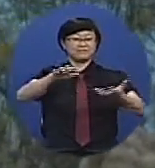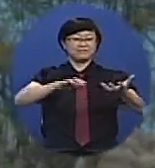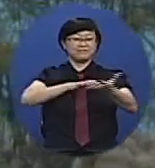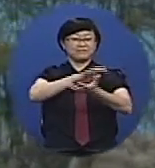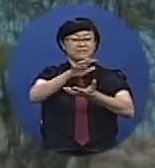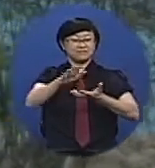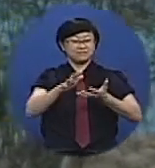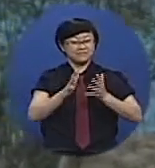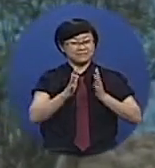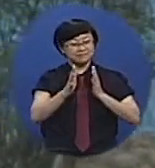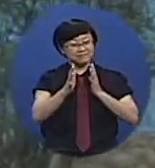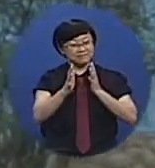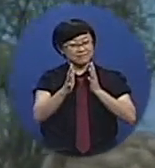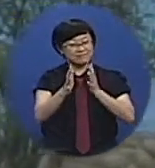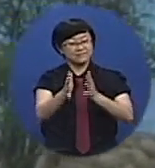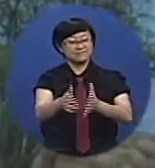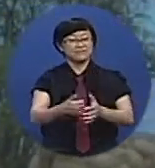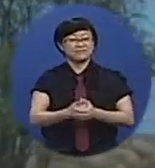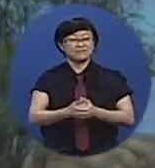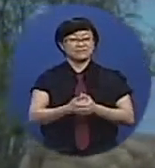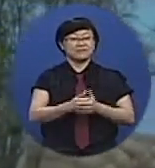구름 따라